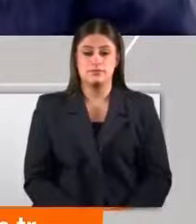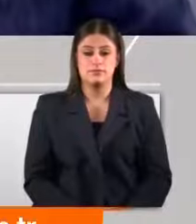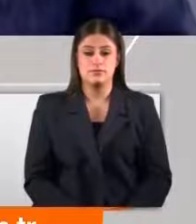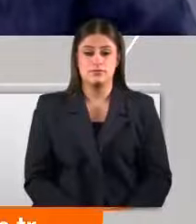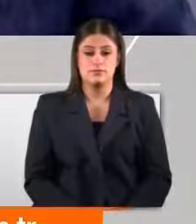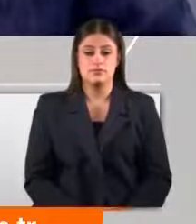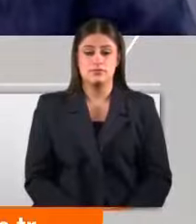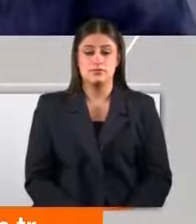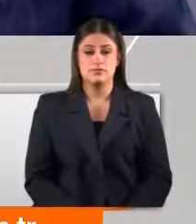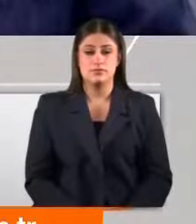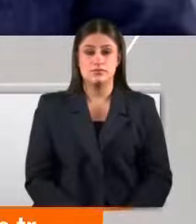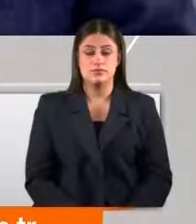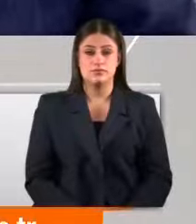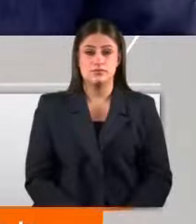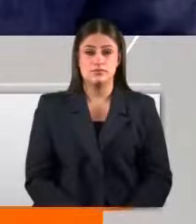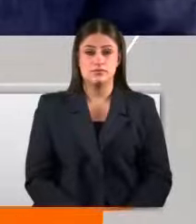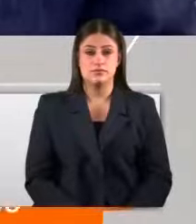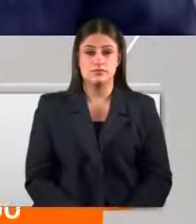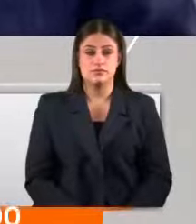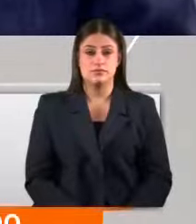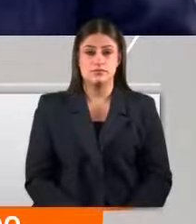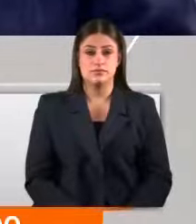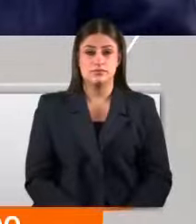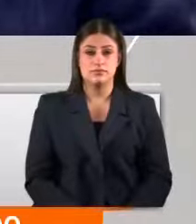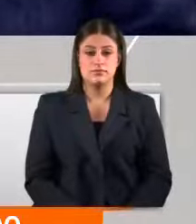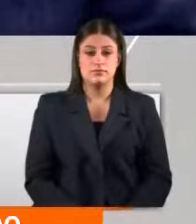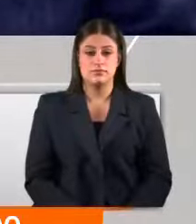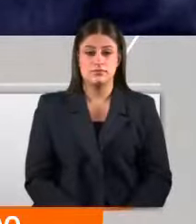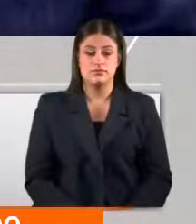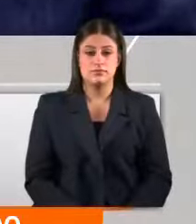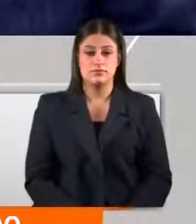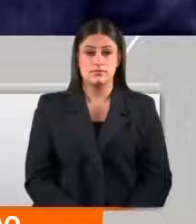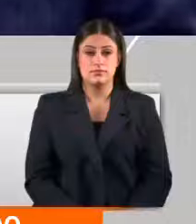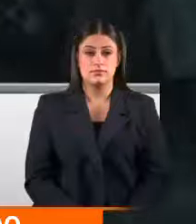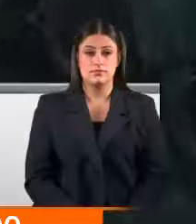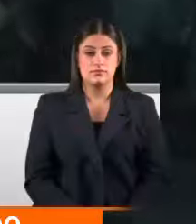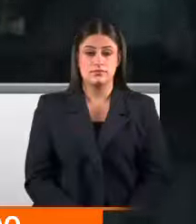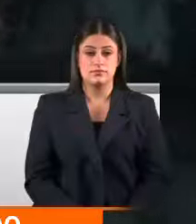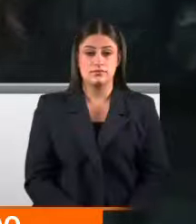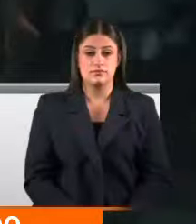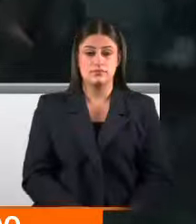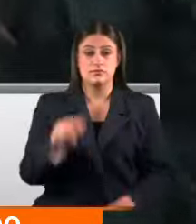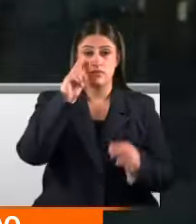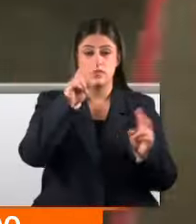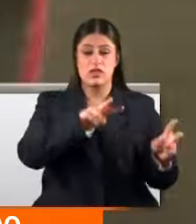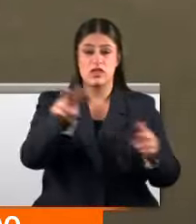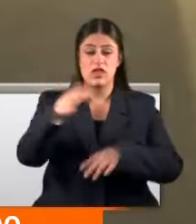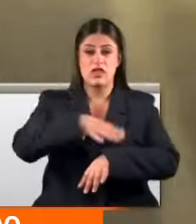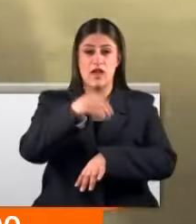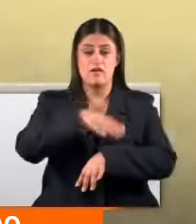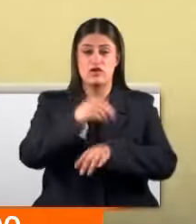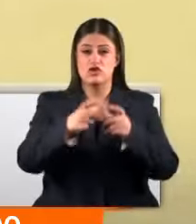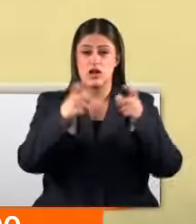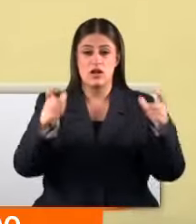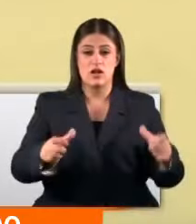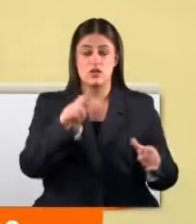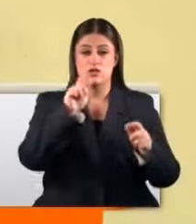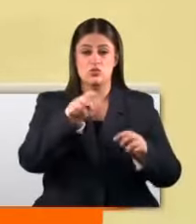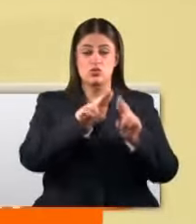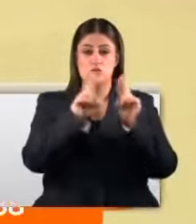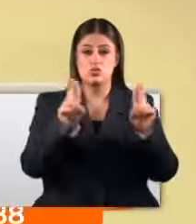karşıt siyasi hamle seziyor musunuz? Yani öyle bir izlenim ortaya çıkıyor. Gözler Nevşehir'de yapılacak Uluslararası